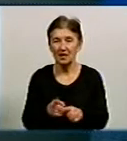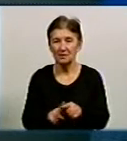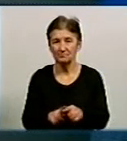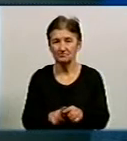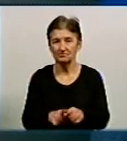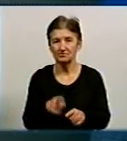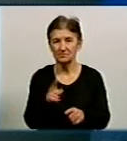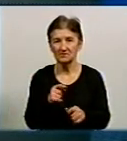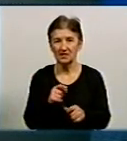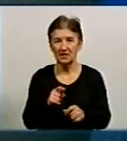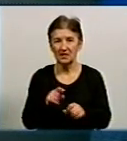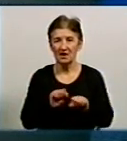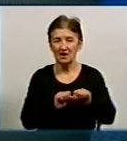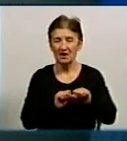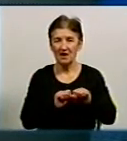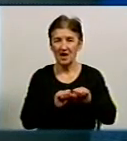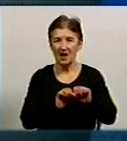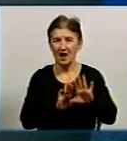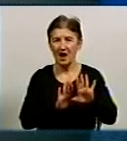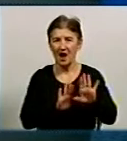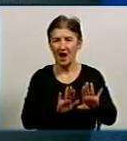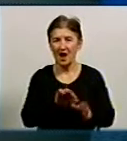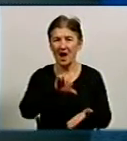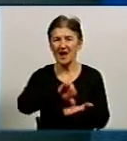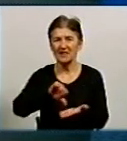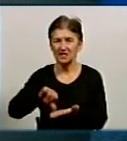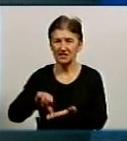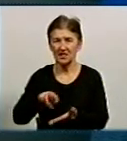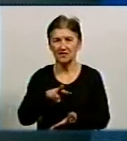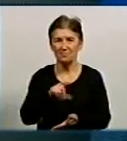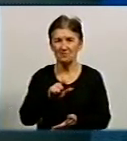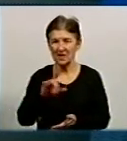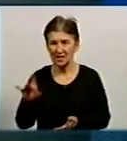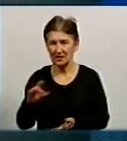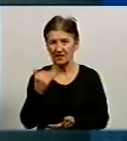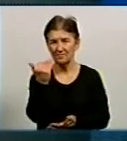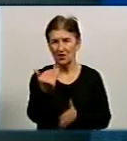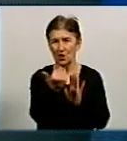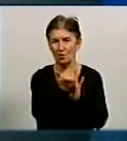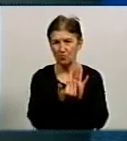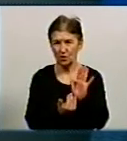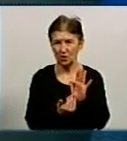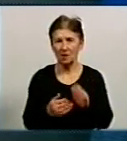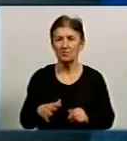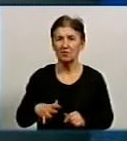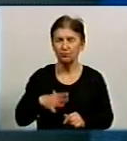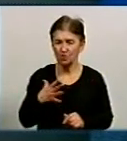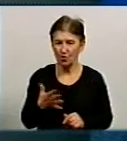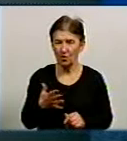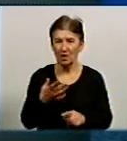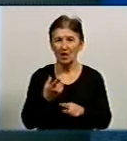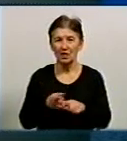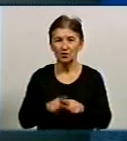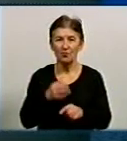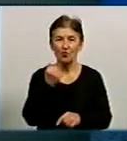і кандидатів, і діючих, і просто кандидатів, мери. Ну, от, наприклад, в моїй програмі воно було. Тому,